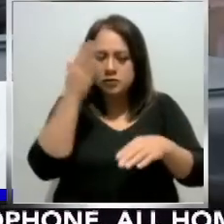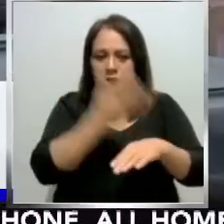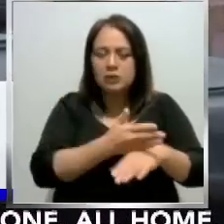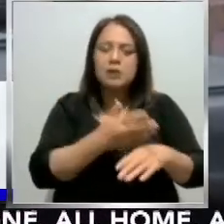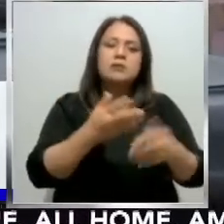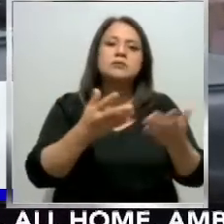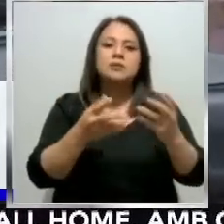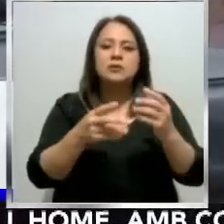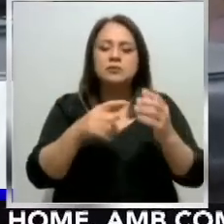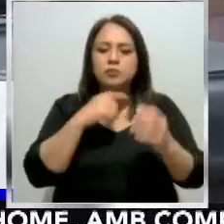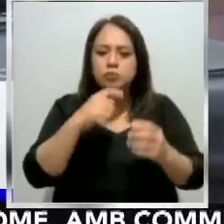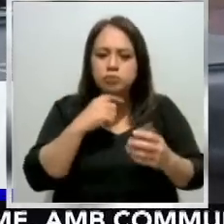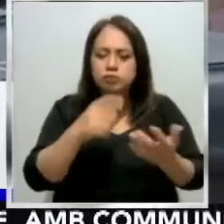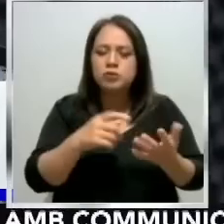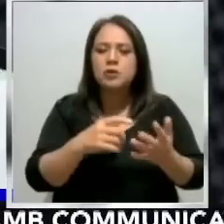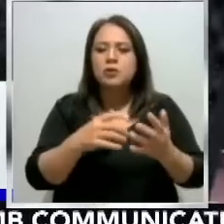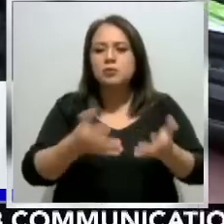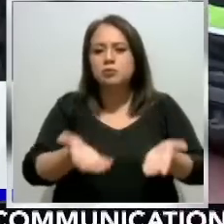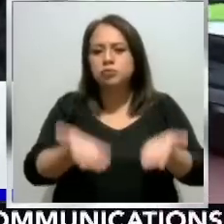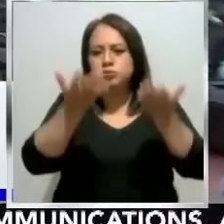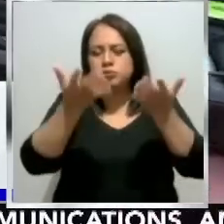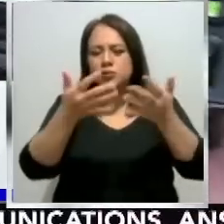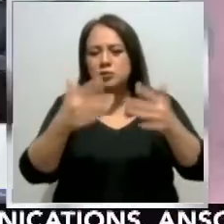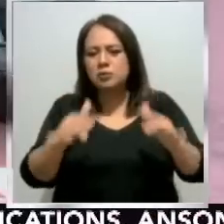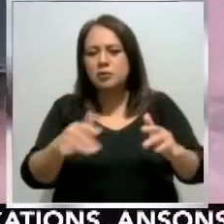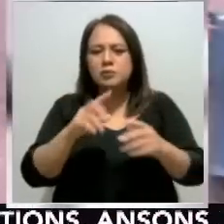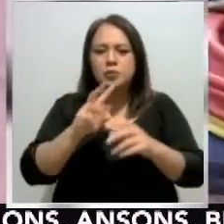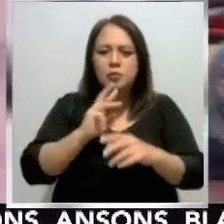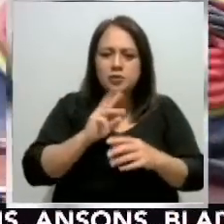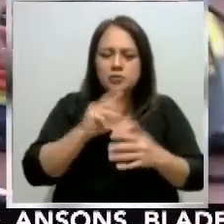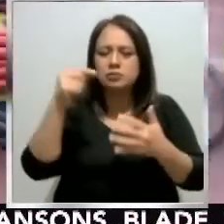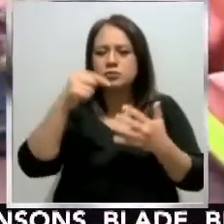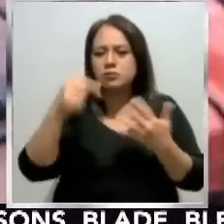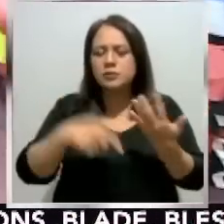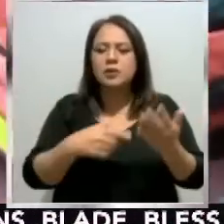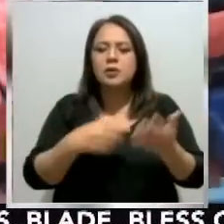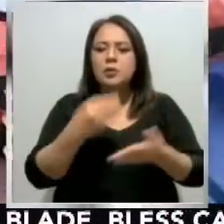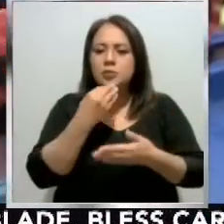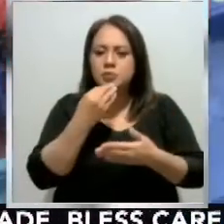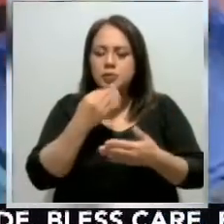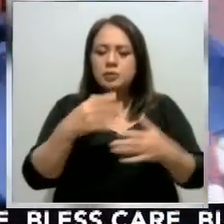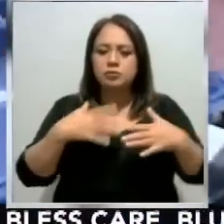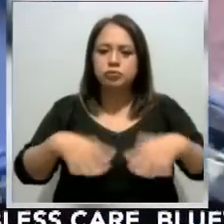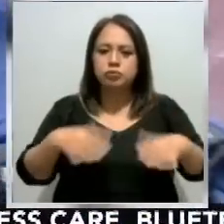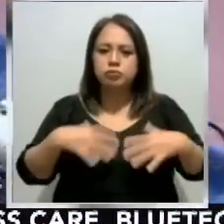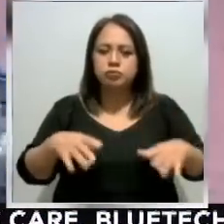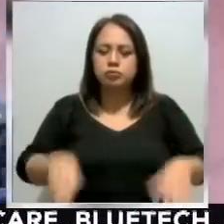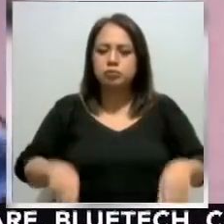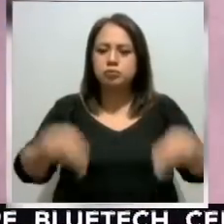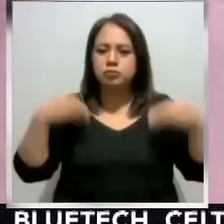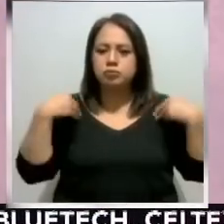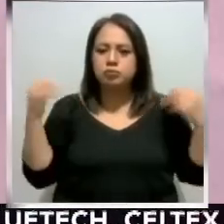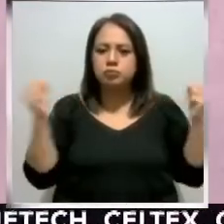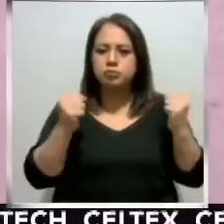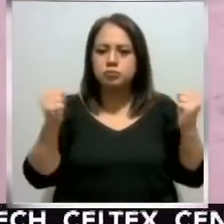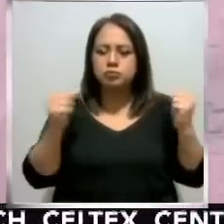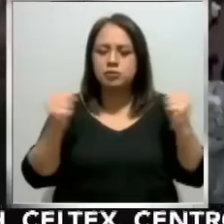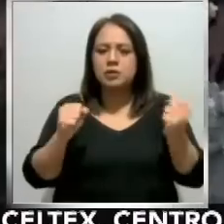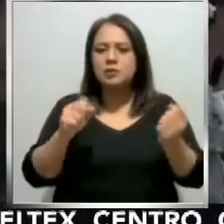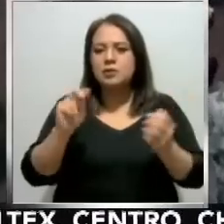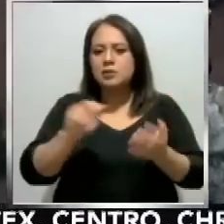water filtration device, pati ng relief goods tulad ng pagkain, damit at kumot pang winter at sanitary and hygiene